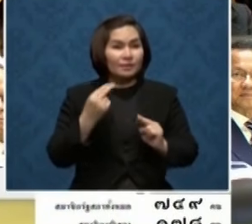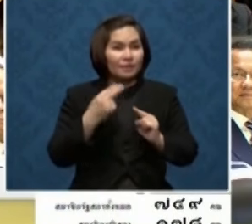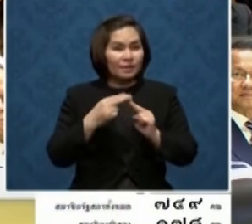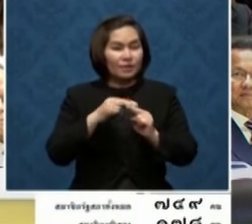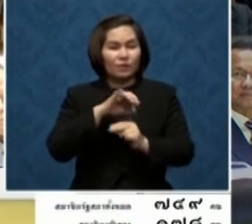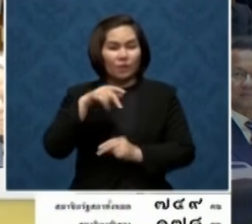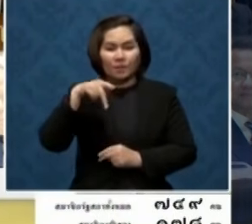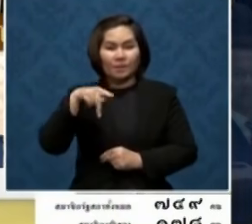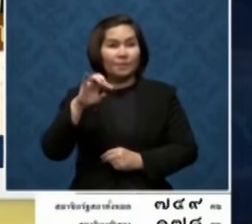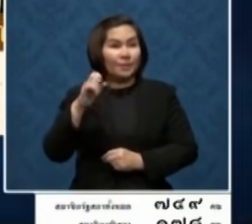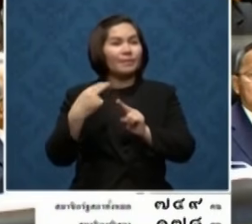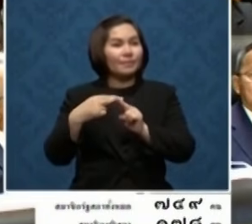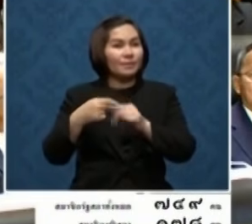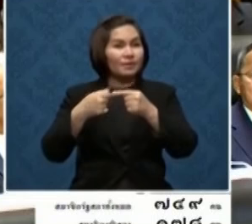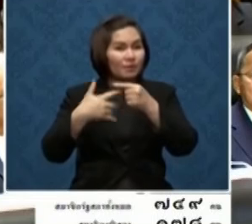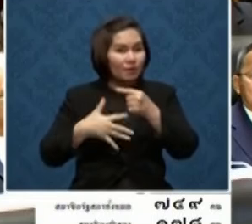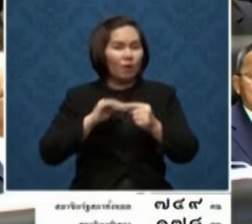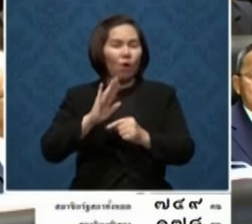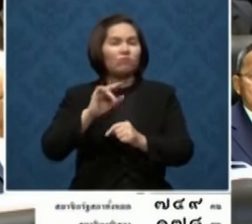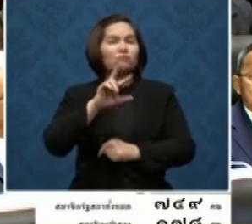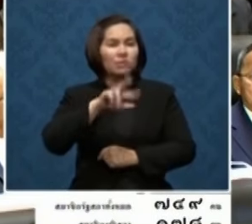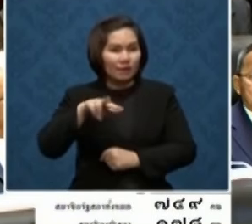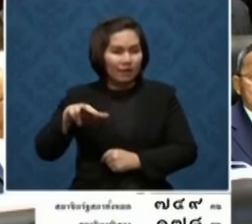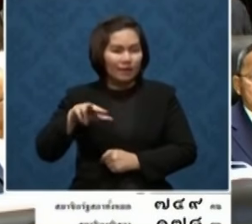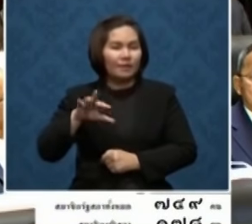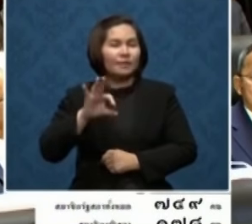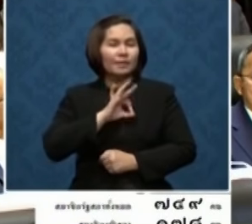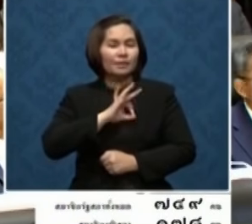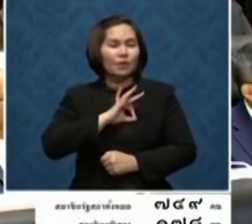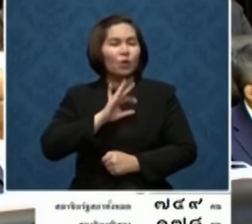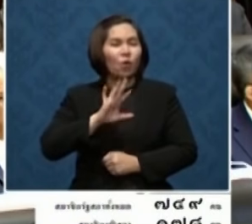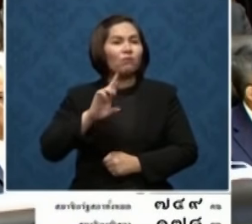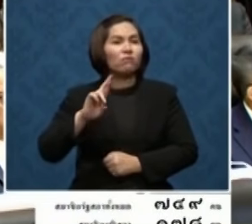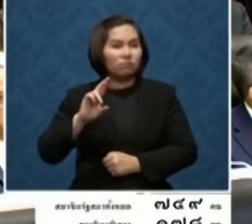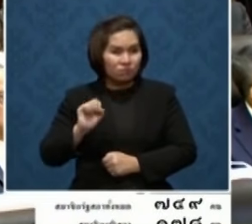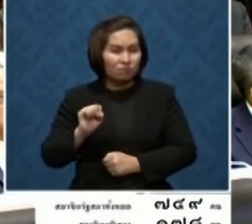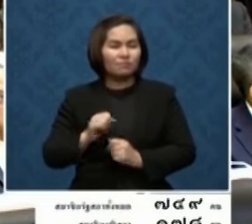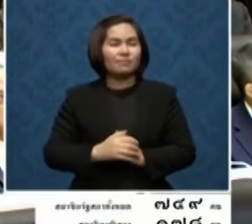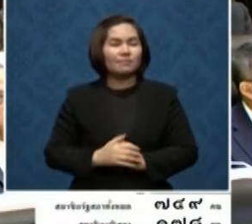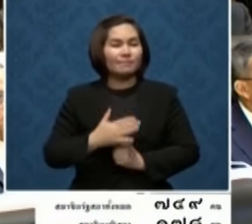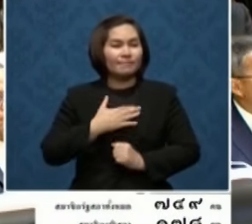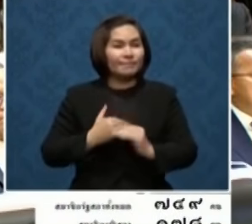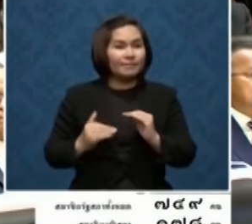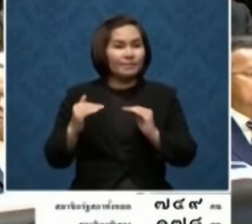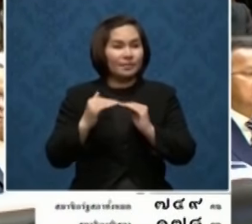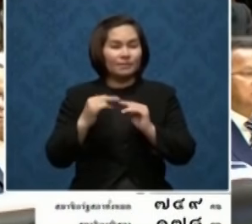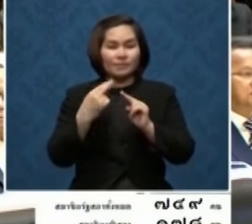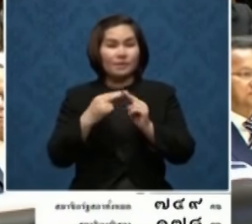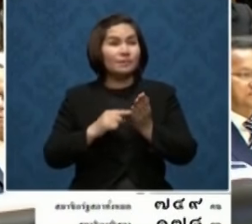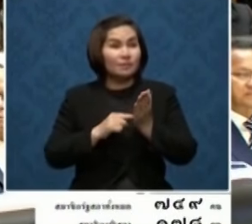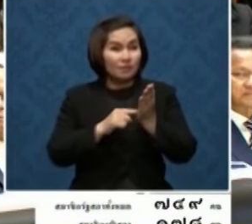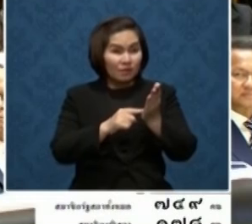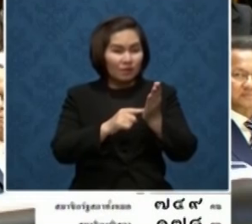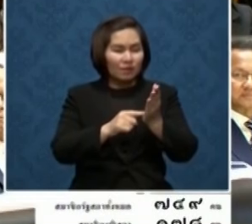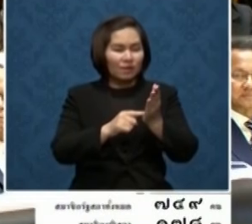งๆอ่ะไม่ได้นับ ครับแต่ว่ามันก็ไม่ใช่เรื่องสับสนหรือยากไหม ถามว่าทำไมรู้ไหมที่ต้องพูดเรื่อง